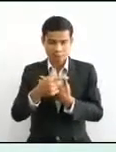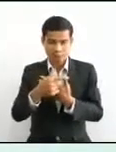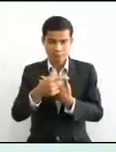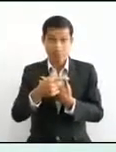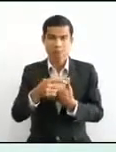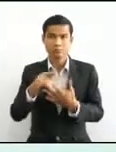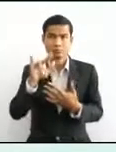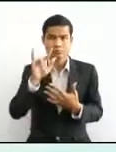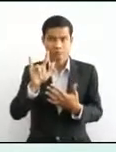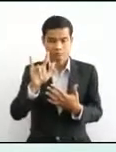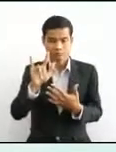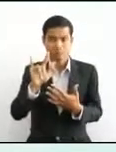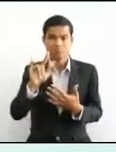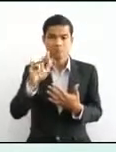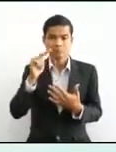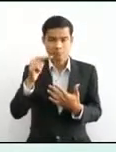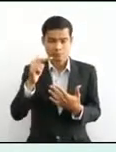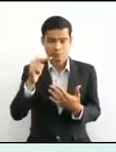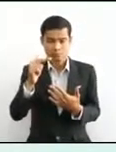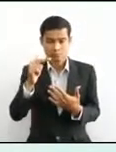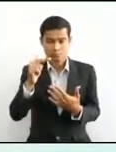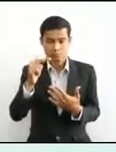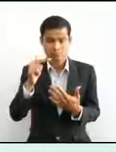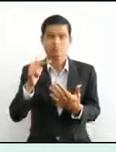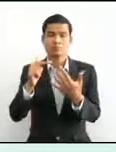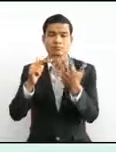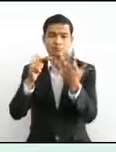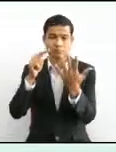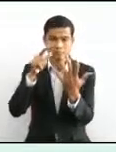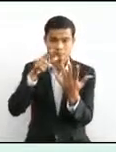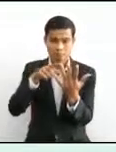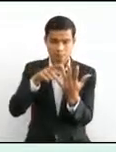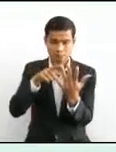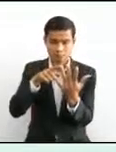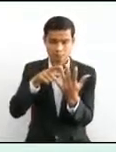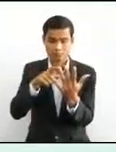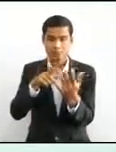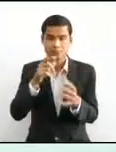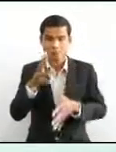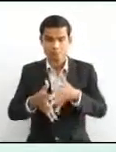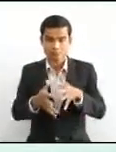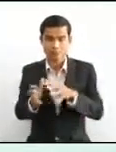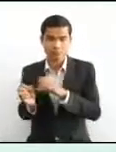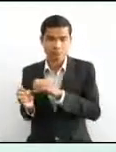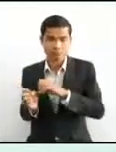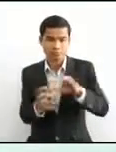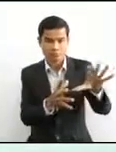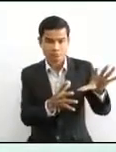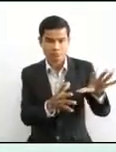bò bò nừng ó bò bên tọ muối bò